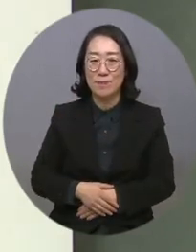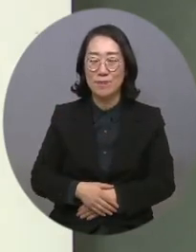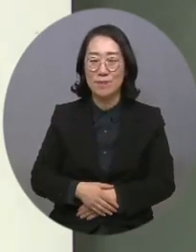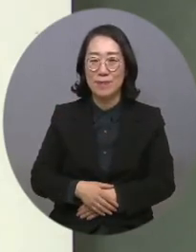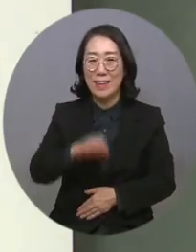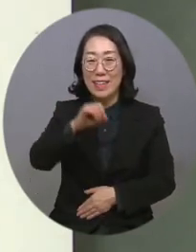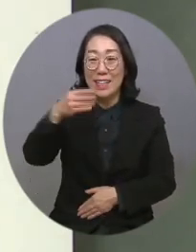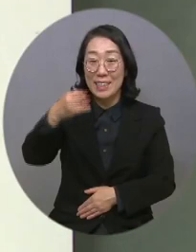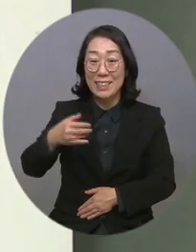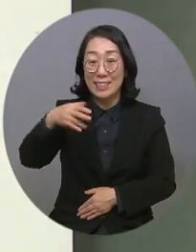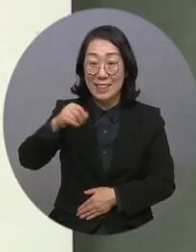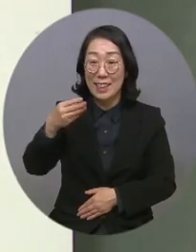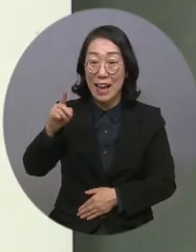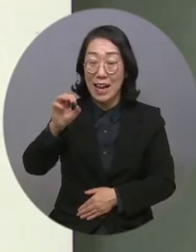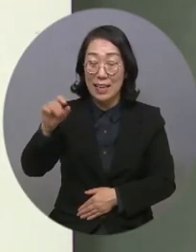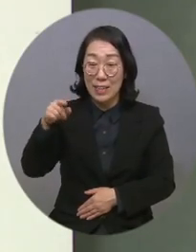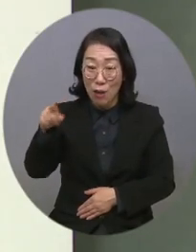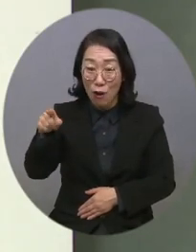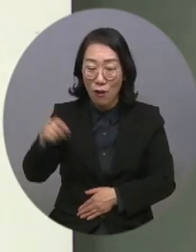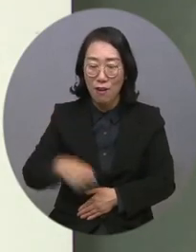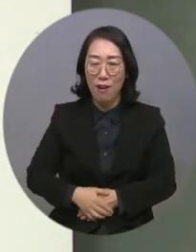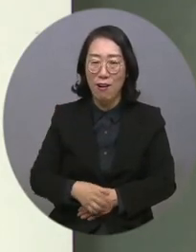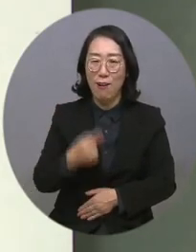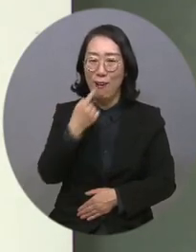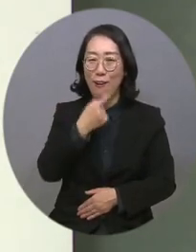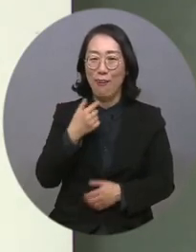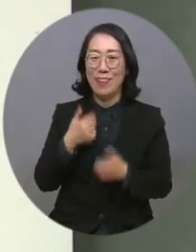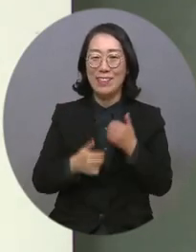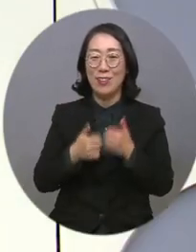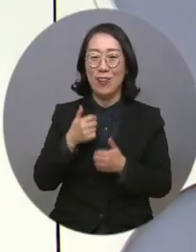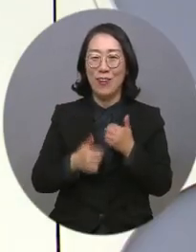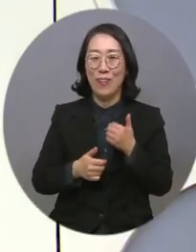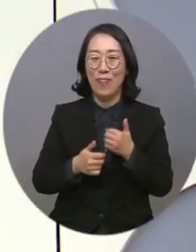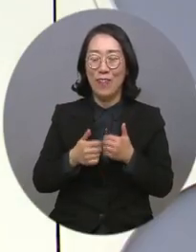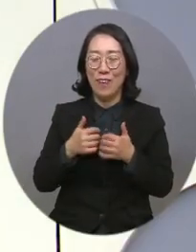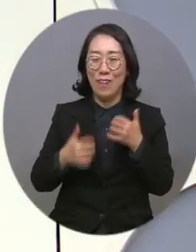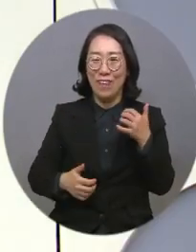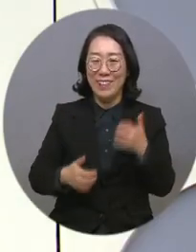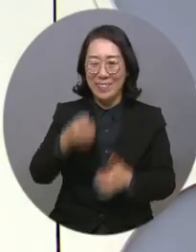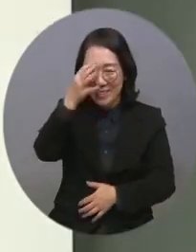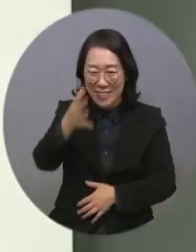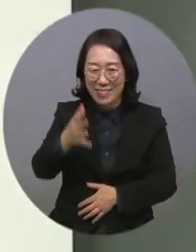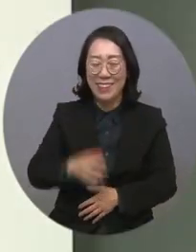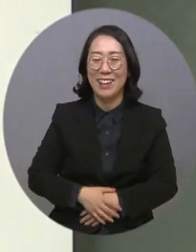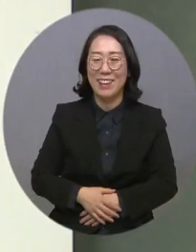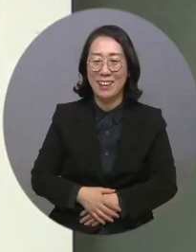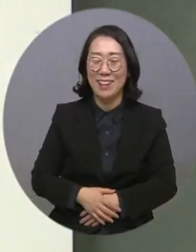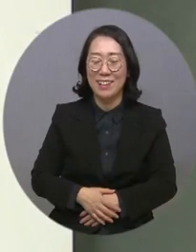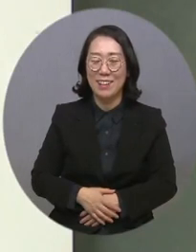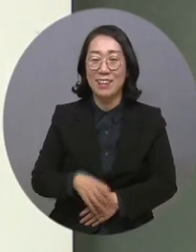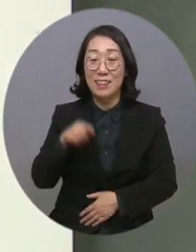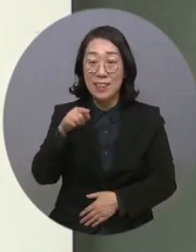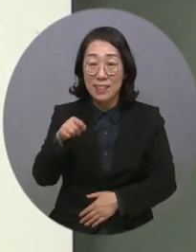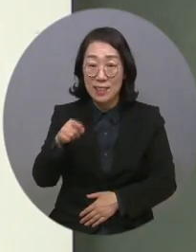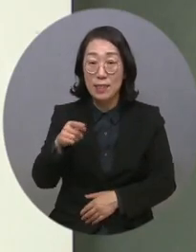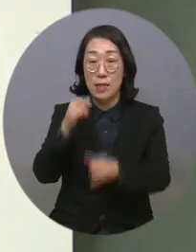이르지 타이너. 이르지 타이너. 제가 익숙지가 죄송합니다. 자꾸 얘기도 그렇습니다. 예, 이르지